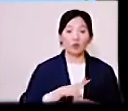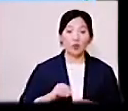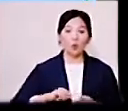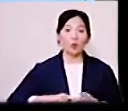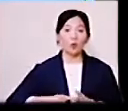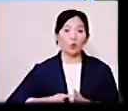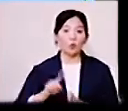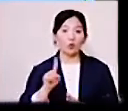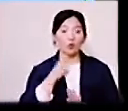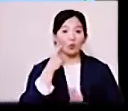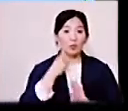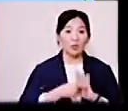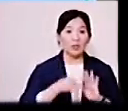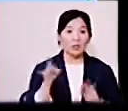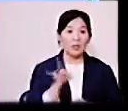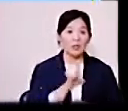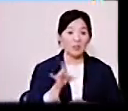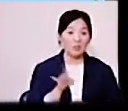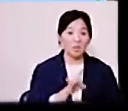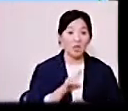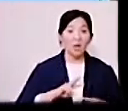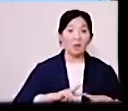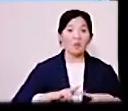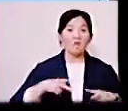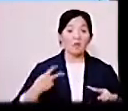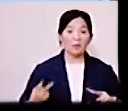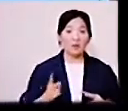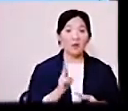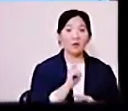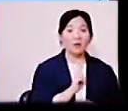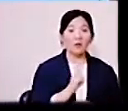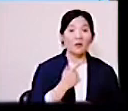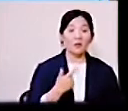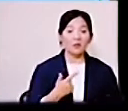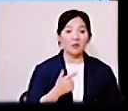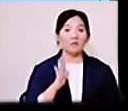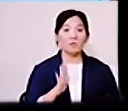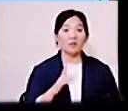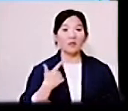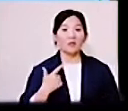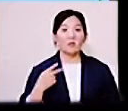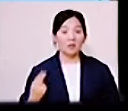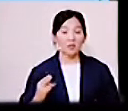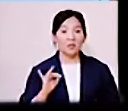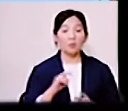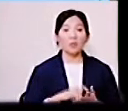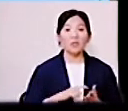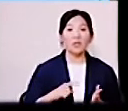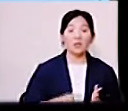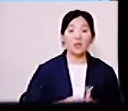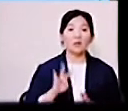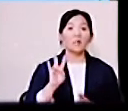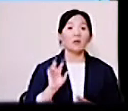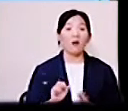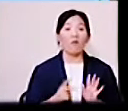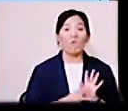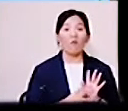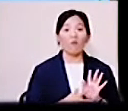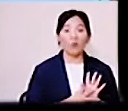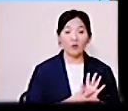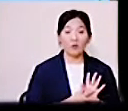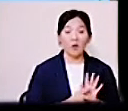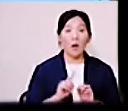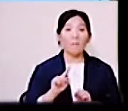чтобы узнать размер, перевести килогерцы в герцы и поделить на